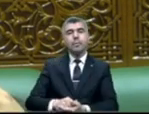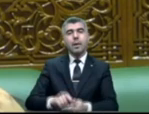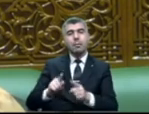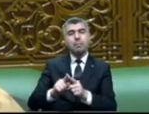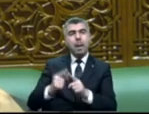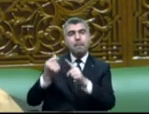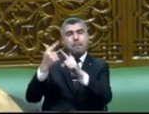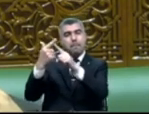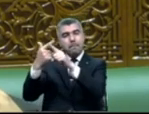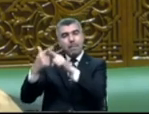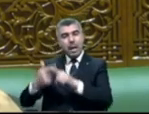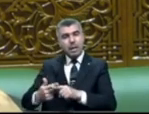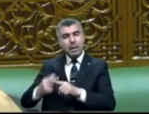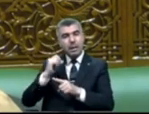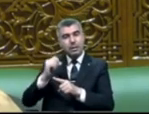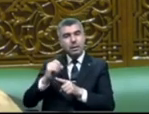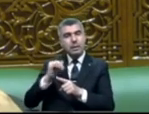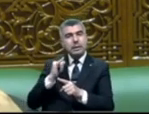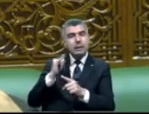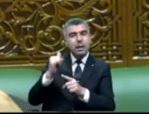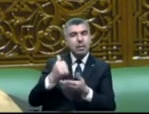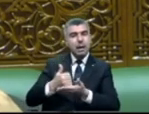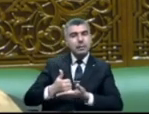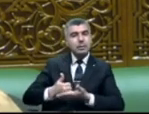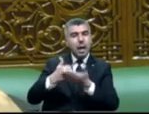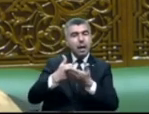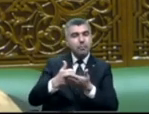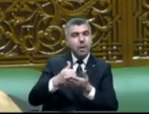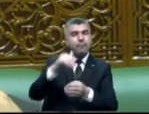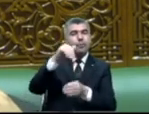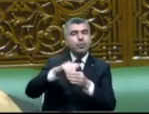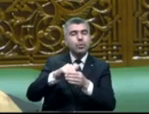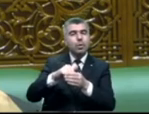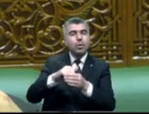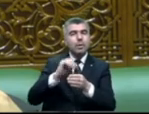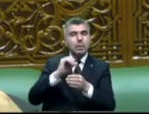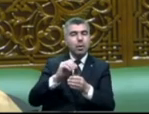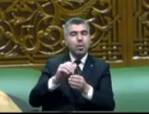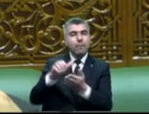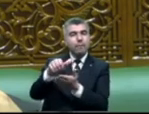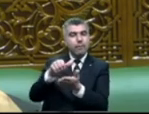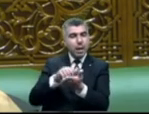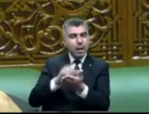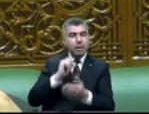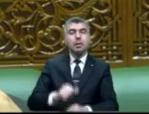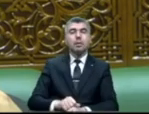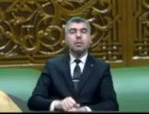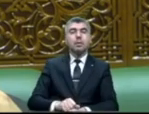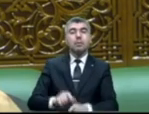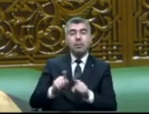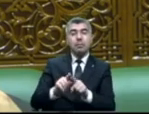المالية واللازمة لمواصلة دعم صندوق التنمية الفلاحية، مراجعة الأزمنة المرجعية للمنتوجات